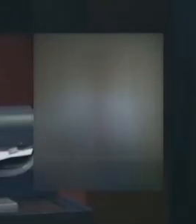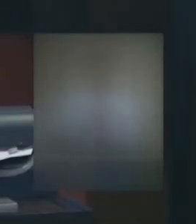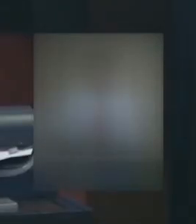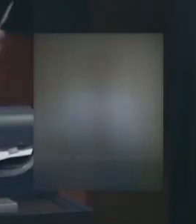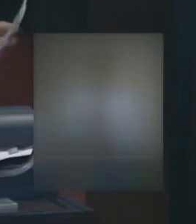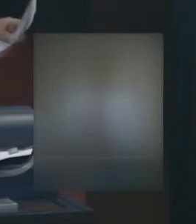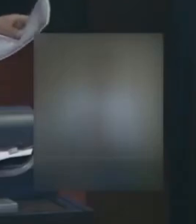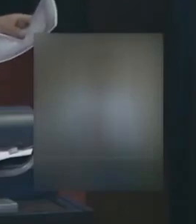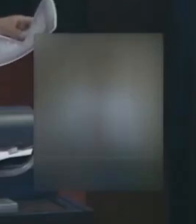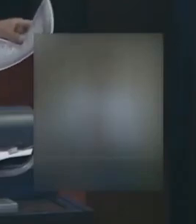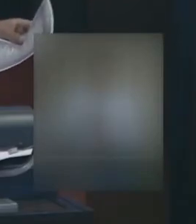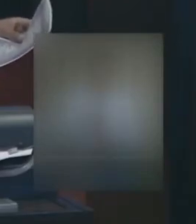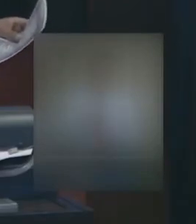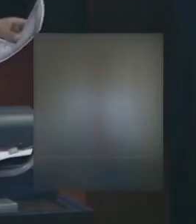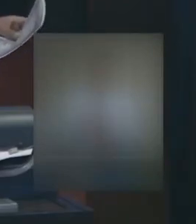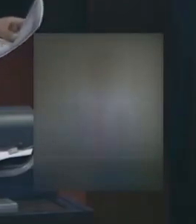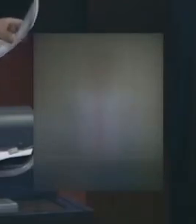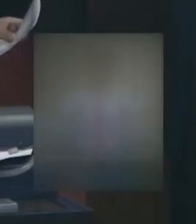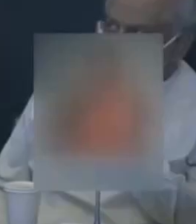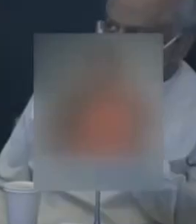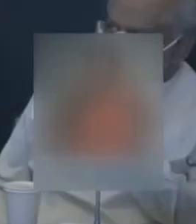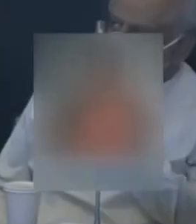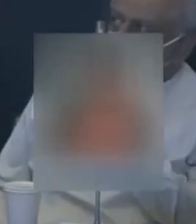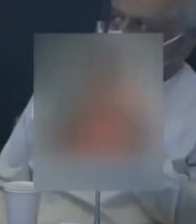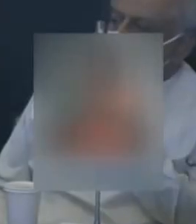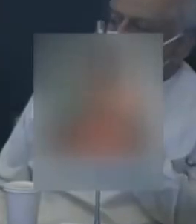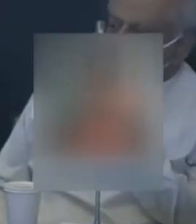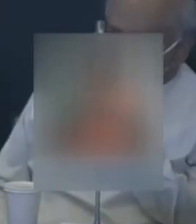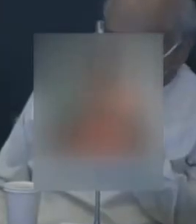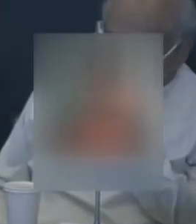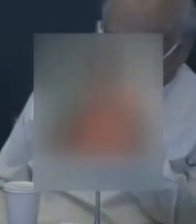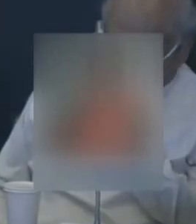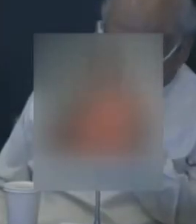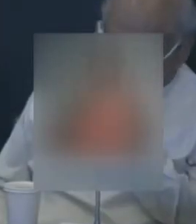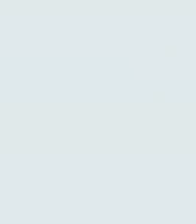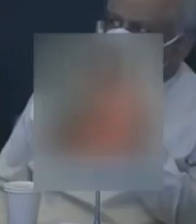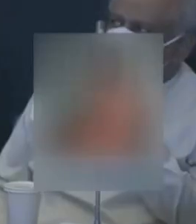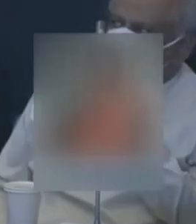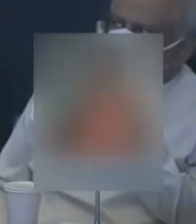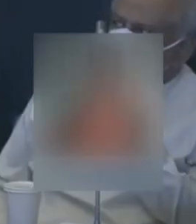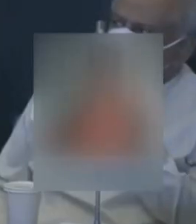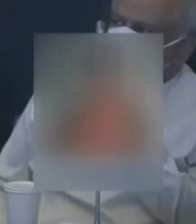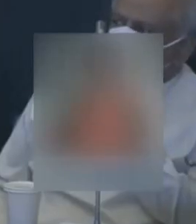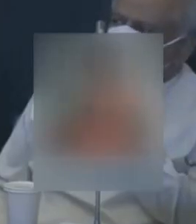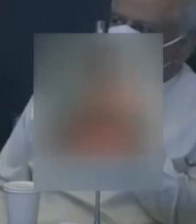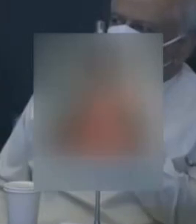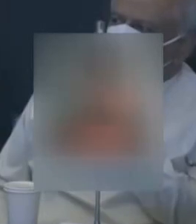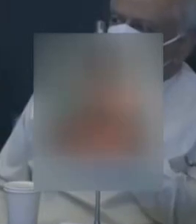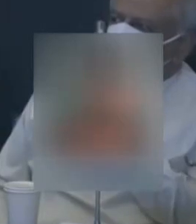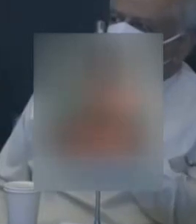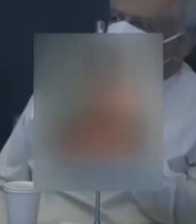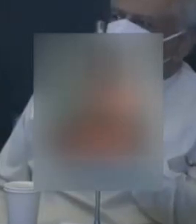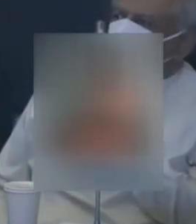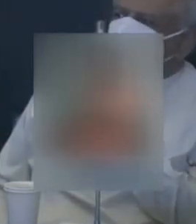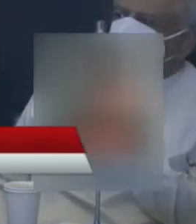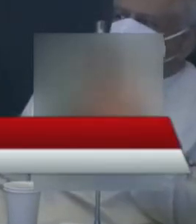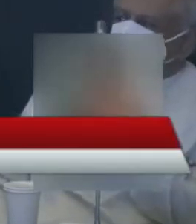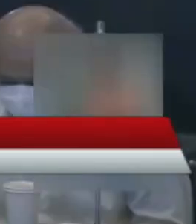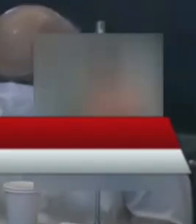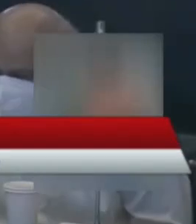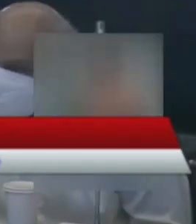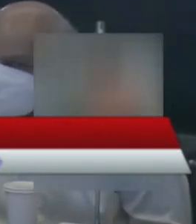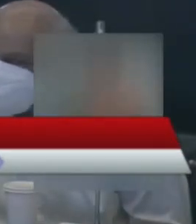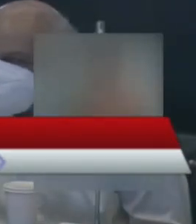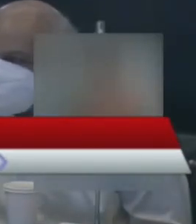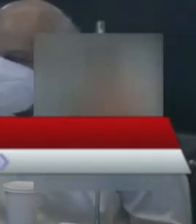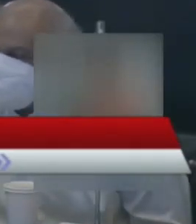අපි කාලකන්ණි සතුටක් ලබන්නේ නැහැ ගරු අග්‍රාමාත්‍යතුමනි. ව්‍යුහයේ ජය ගැනීමට හැකි වෙන පරිදි ආර්ථික ප්‍රතිපත්ති සැලසුම් කිරීම කළ යුතුයි.